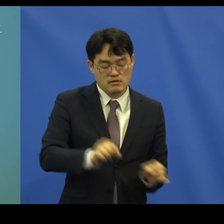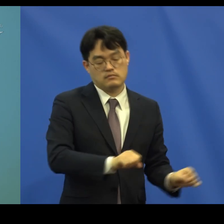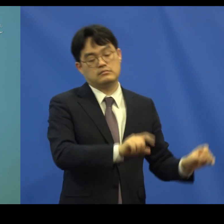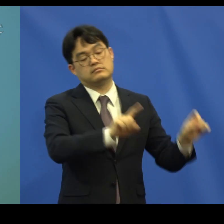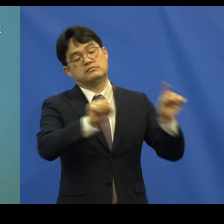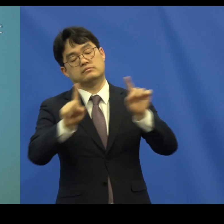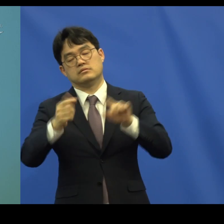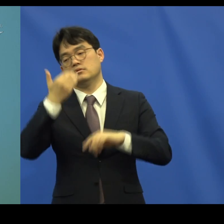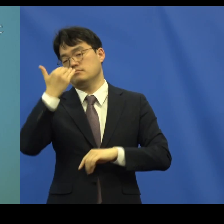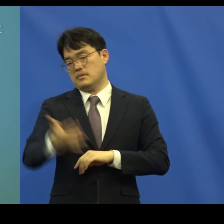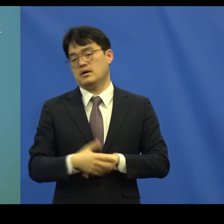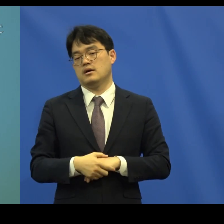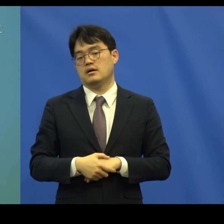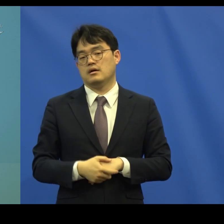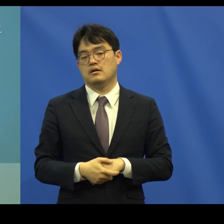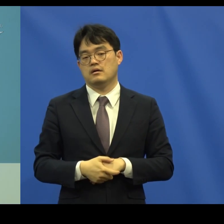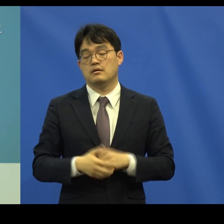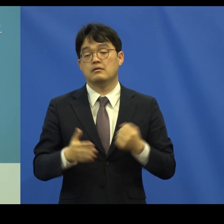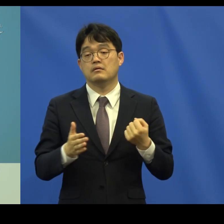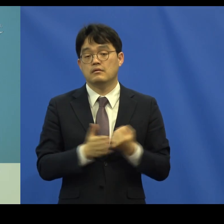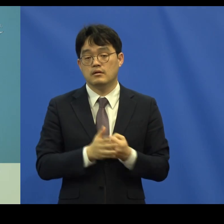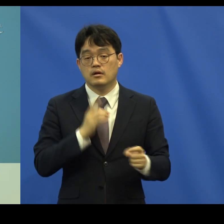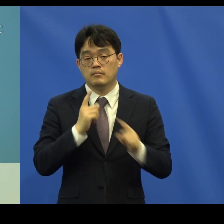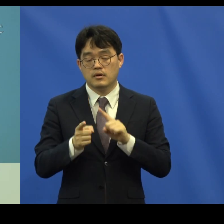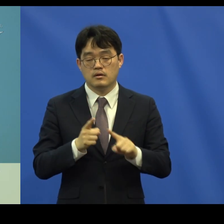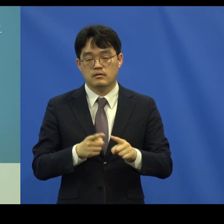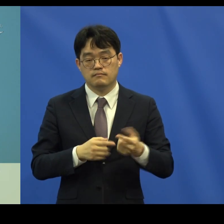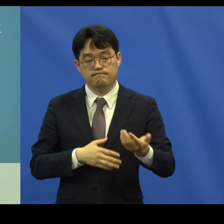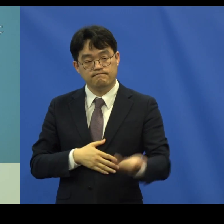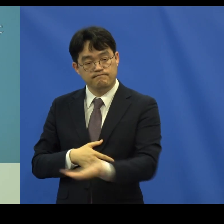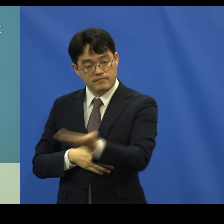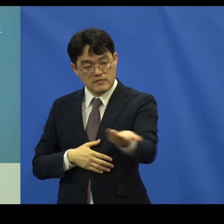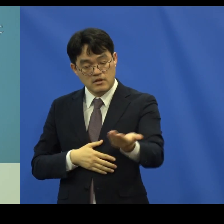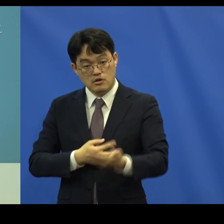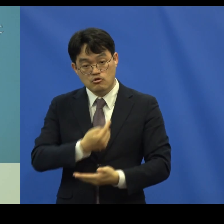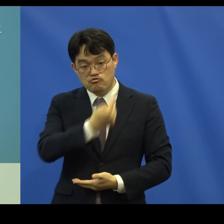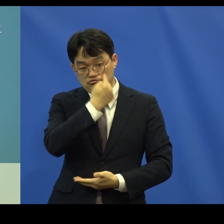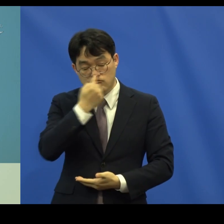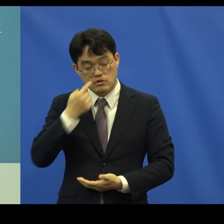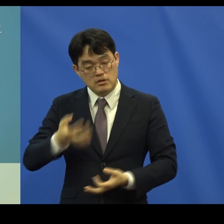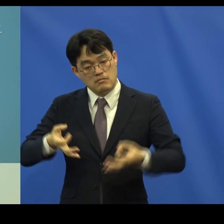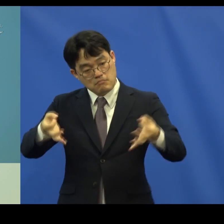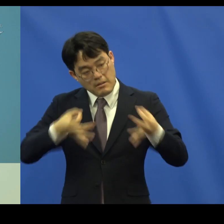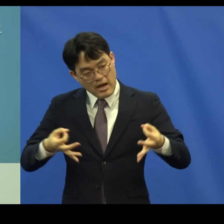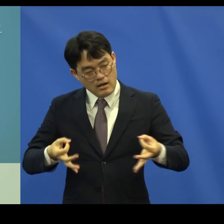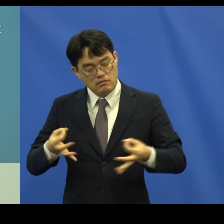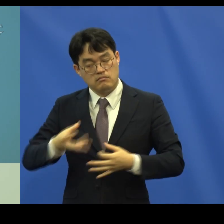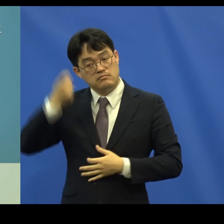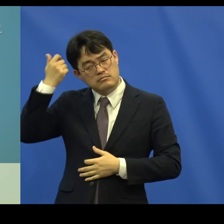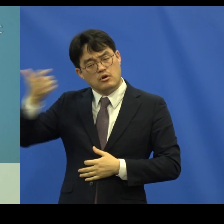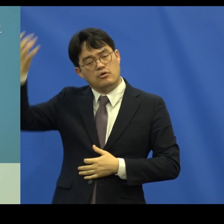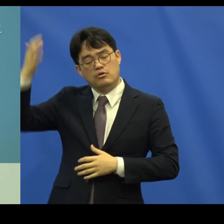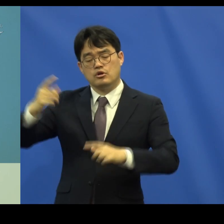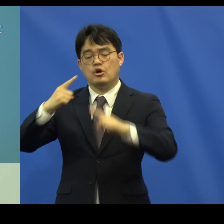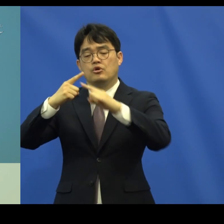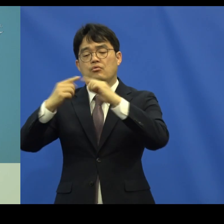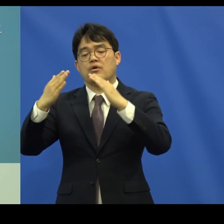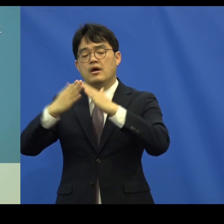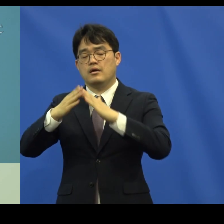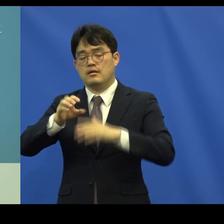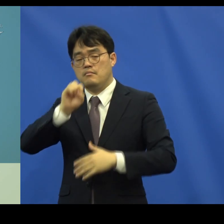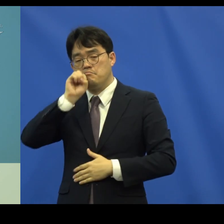그래서 6절을 보면 귀 있는 자는 성령이 교회들에게 하시는 말씀을 들으지. 이게 반복되는 겁니다. 모든